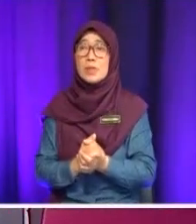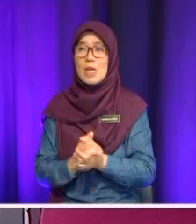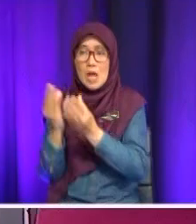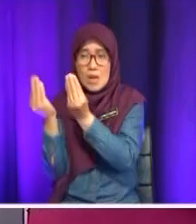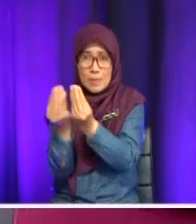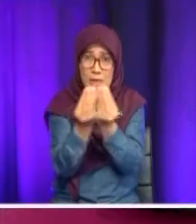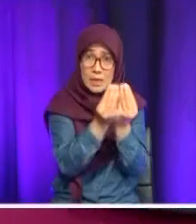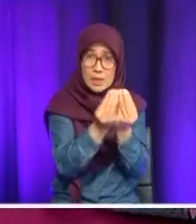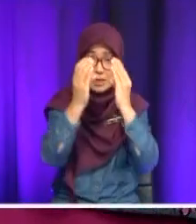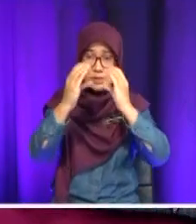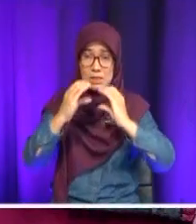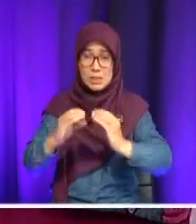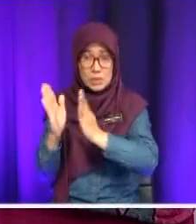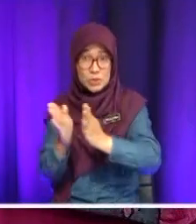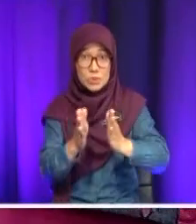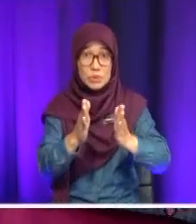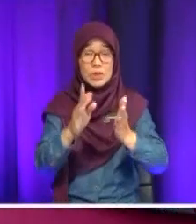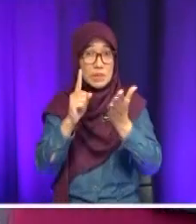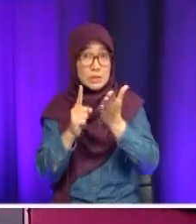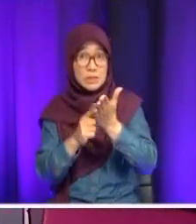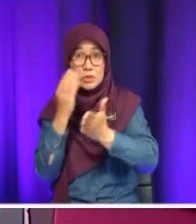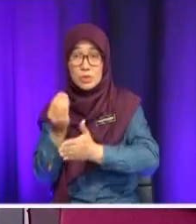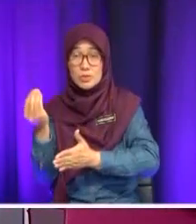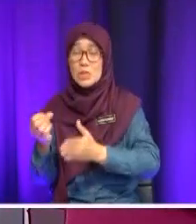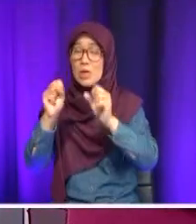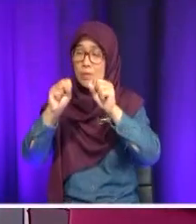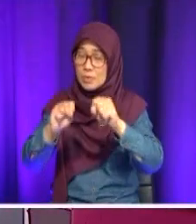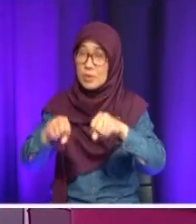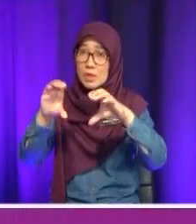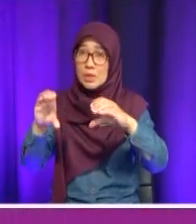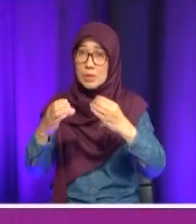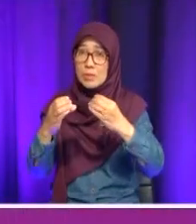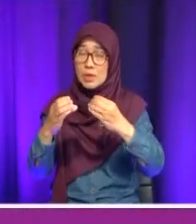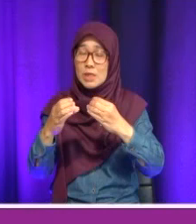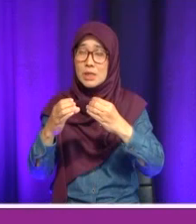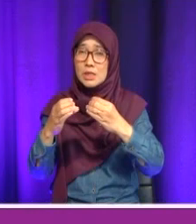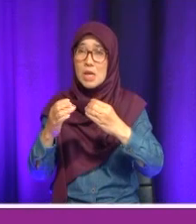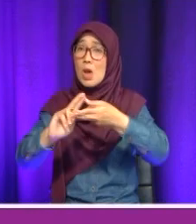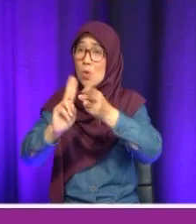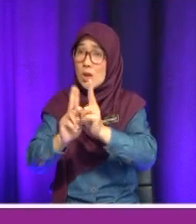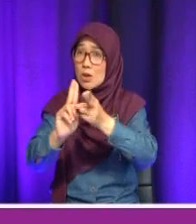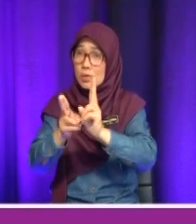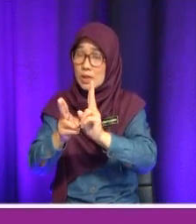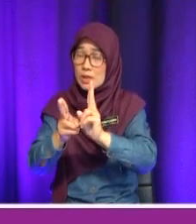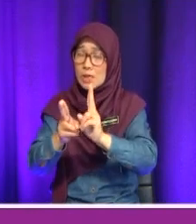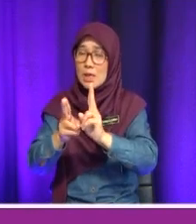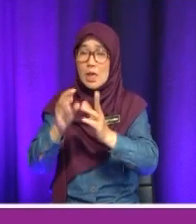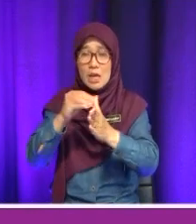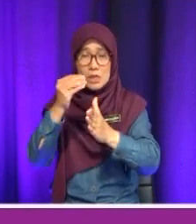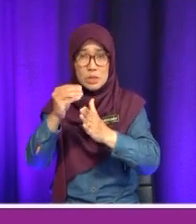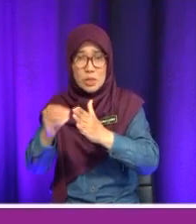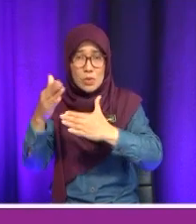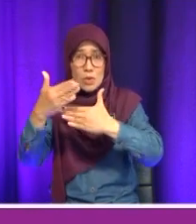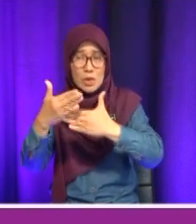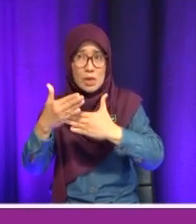menyusun sesuatu objek pidato boleh dibuat dengan membenarkan pengulangan atau sebaliknya Oke so kesimpulan pada